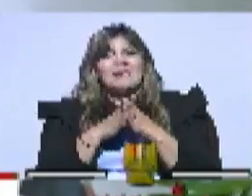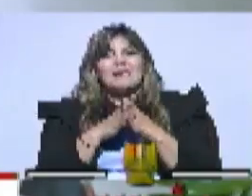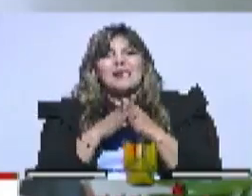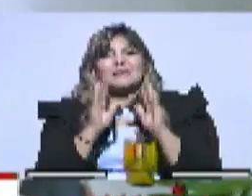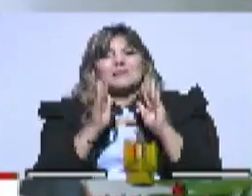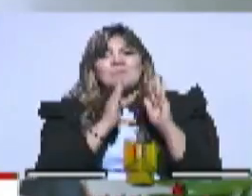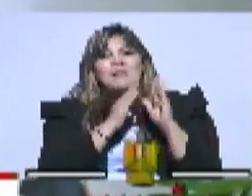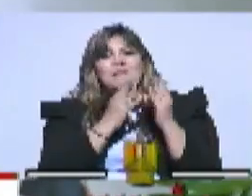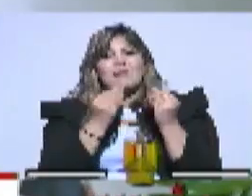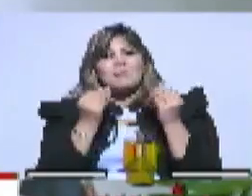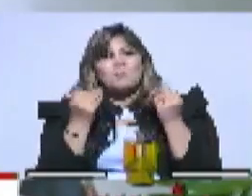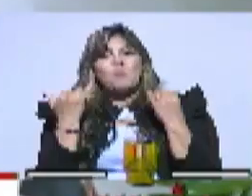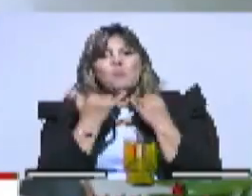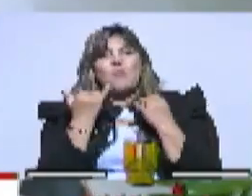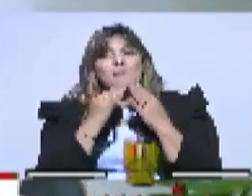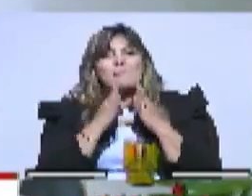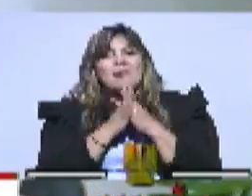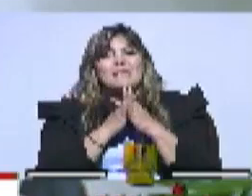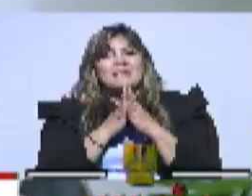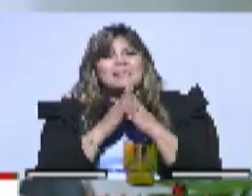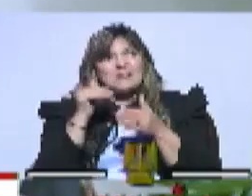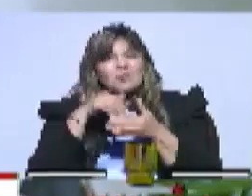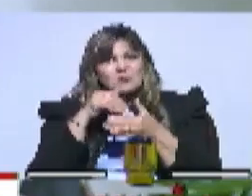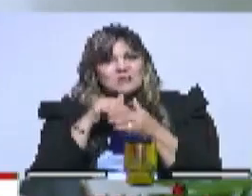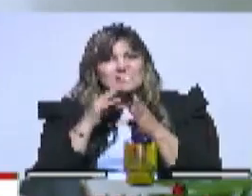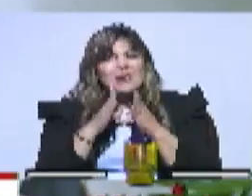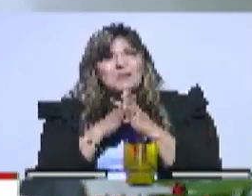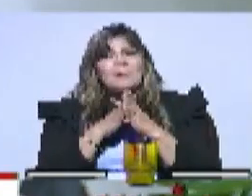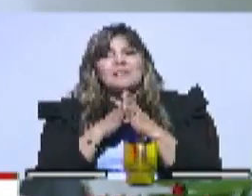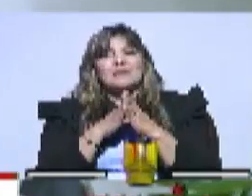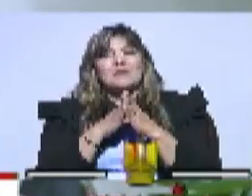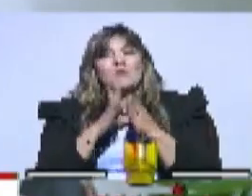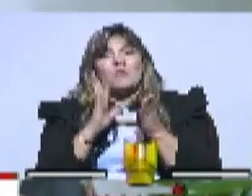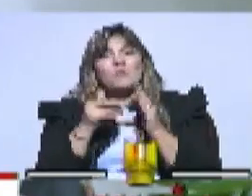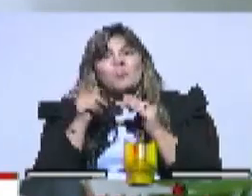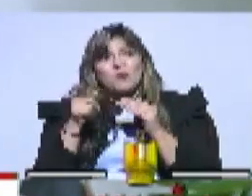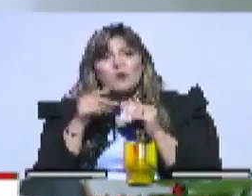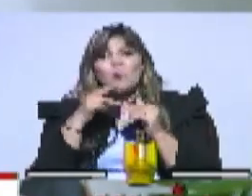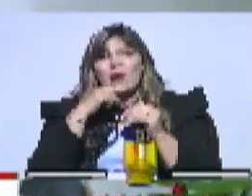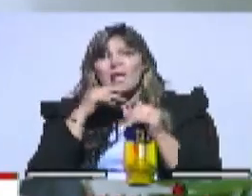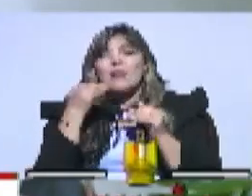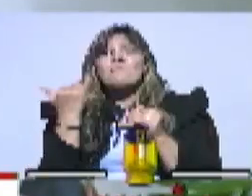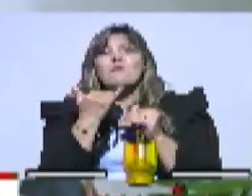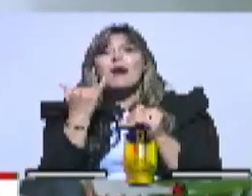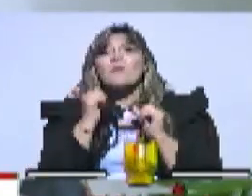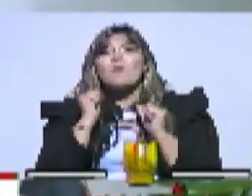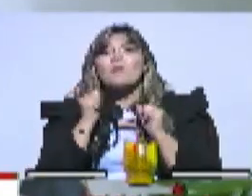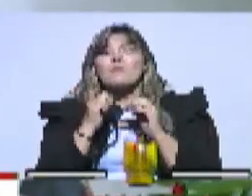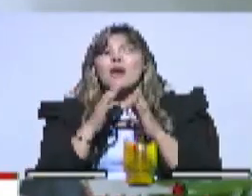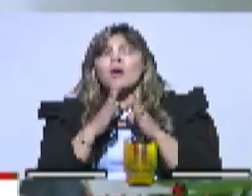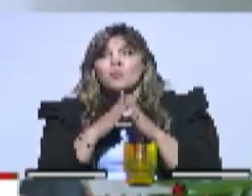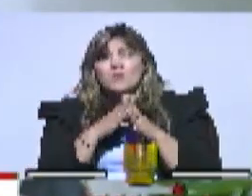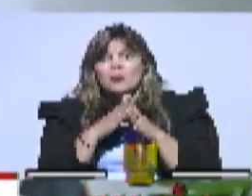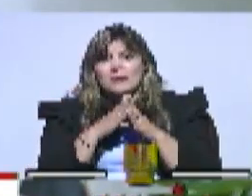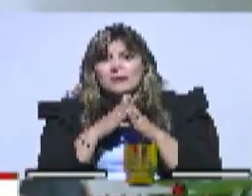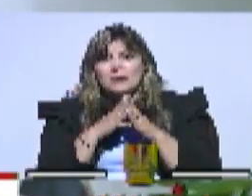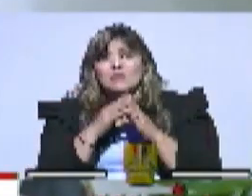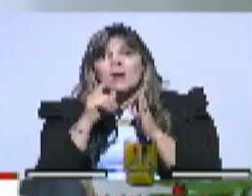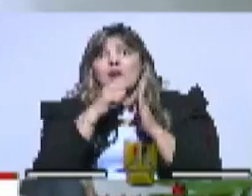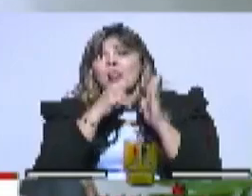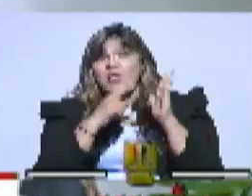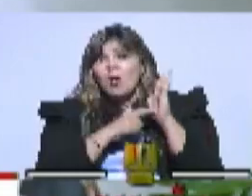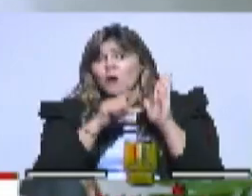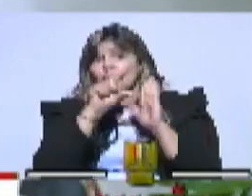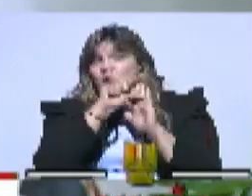عدة ملفات هامة جدا تخص الانتخابات، ويمكن أستاذ صبري اتكلم في نقطة مهمة جدا وهي نقطة